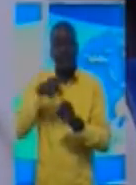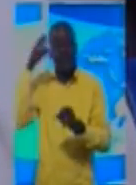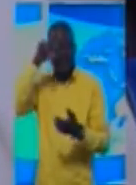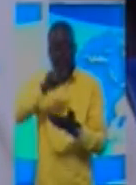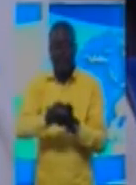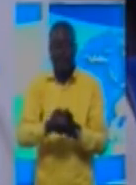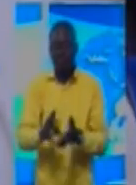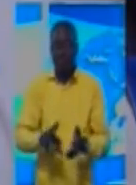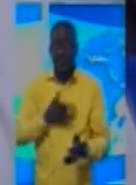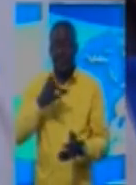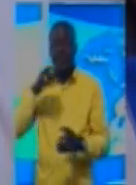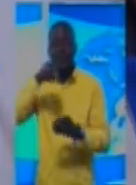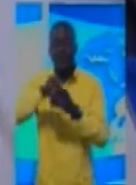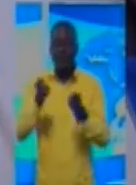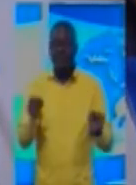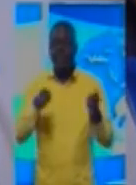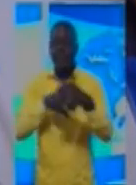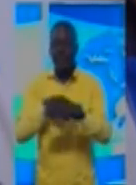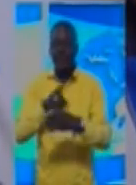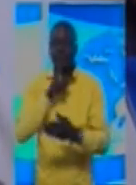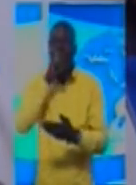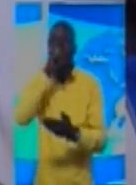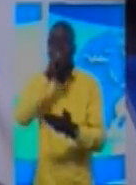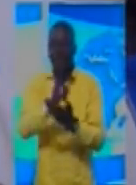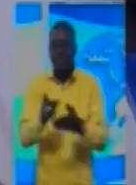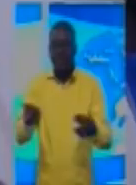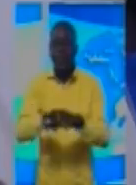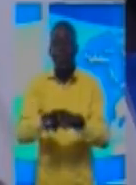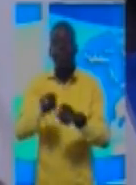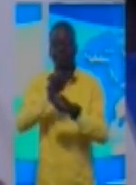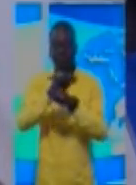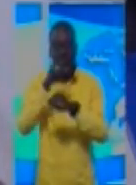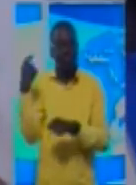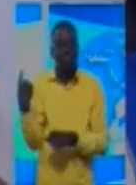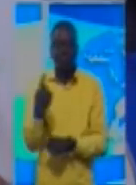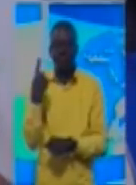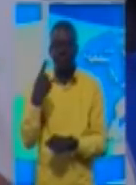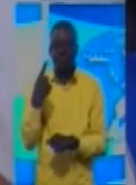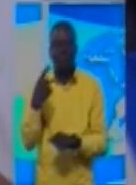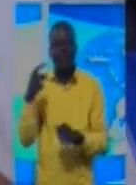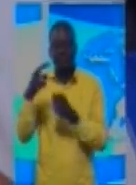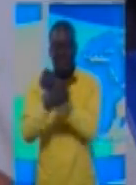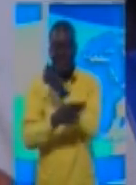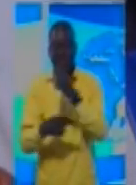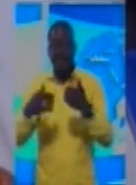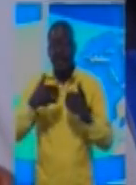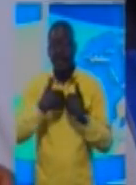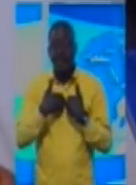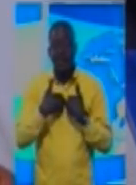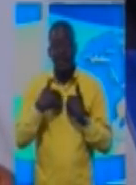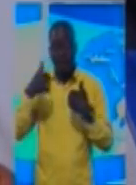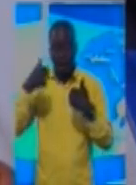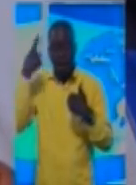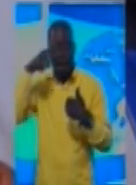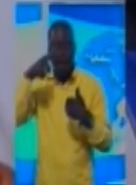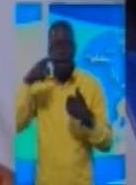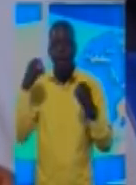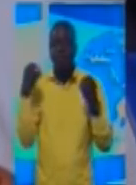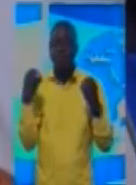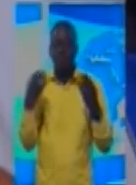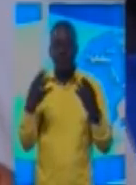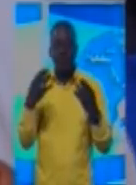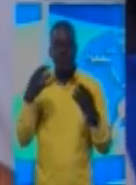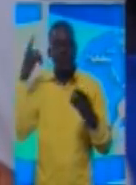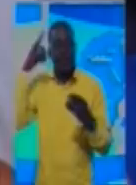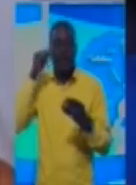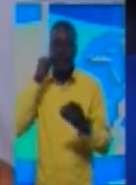j'ai sentie dans la salle, je suis convaincu, comme d'habitude, que cette région composée de vaillantes